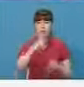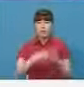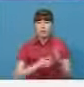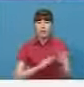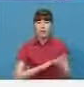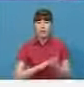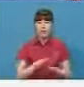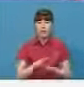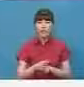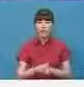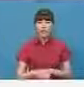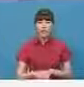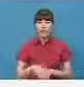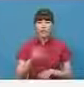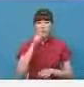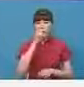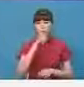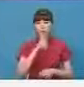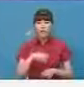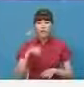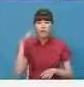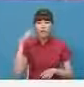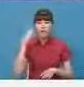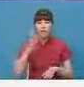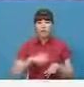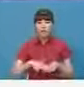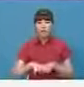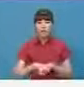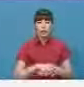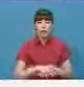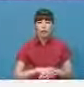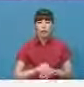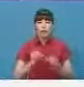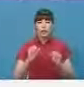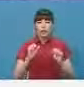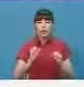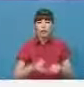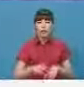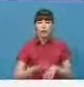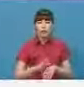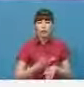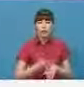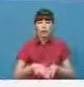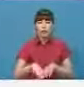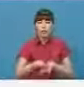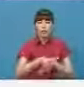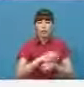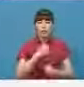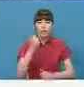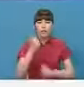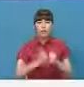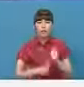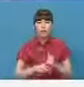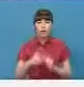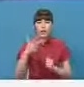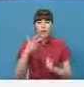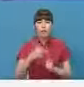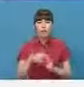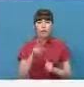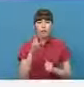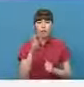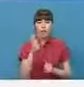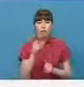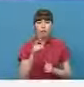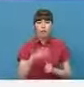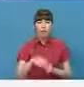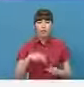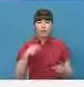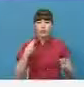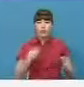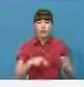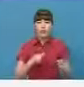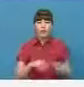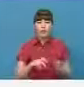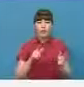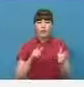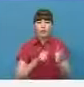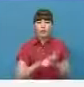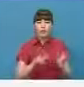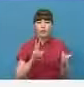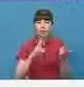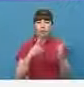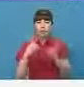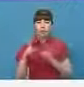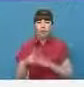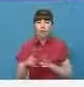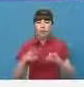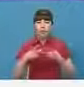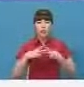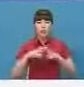жұртын қазақ балалары осындай деп бір мойындатты. Халқаралық байқауға құрамында 3 вокалист, 3 домбырашы, 7 бишісі бар жұлдызға